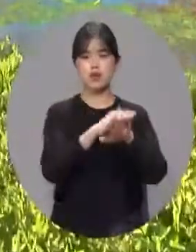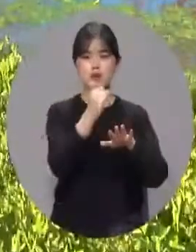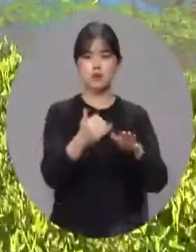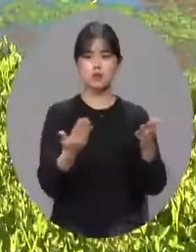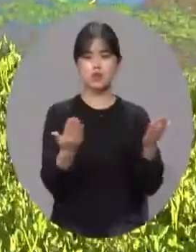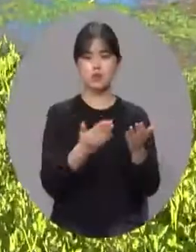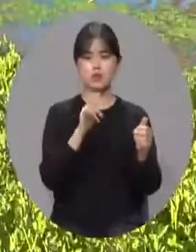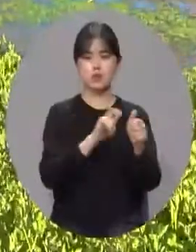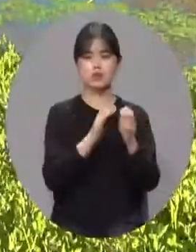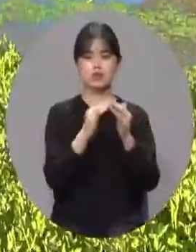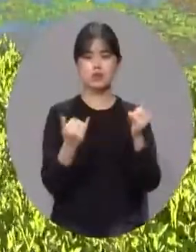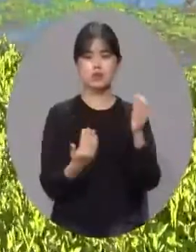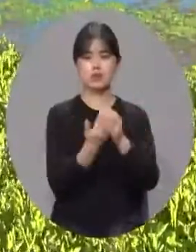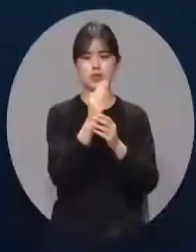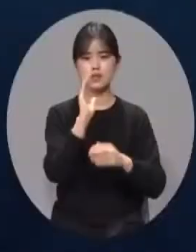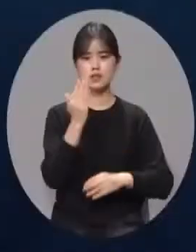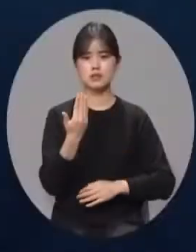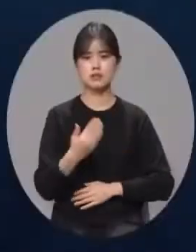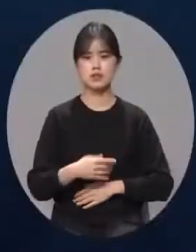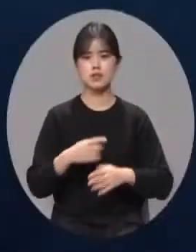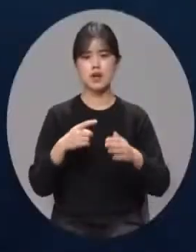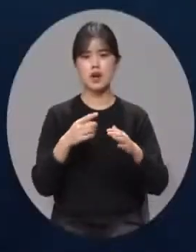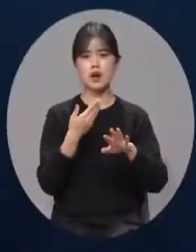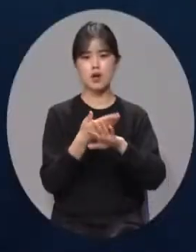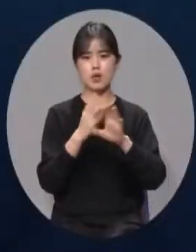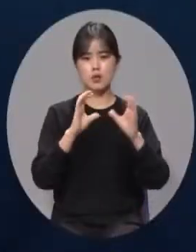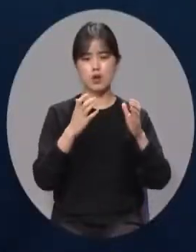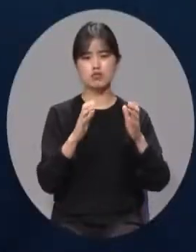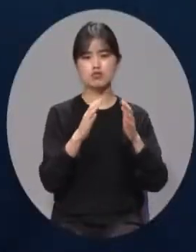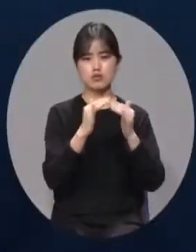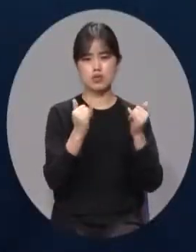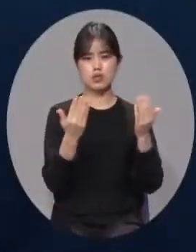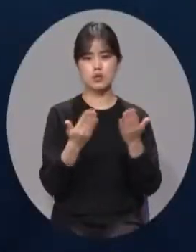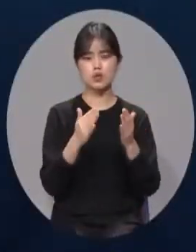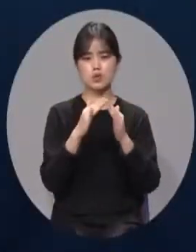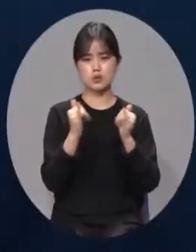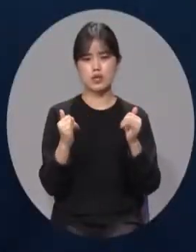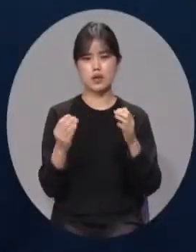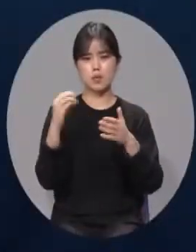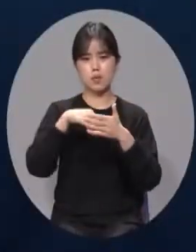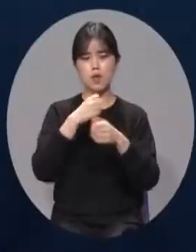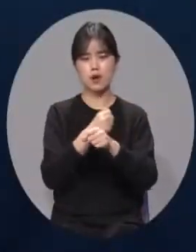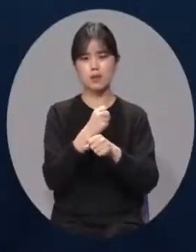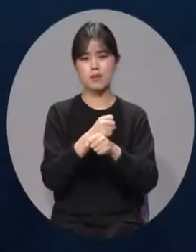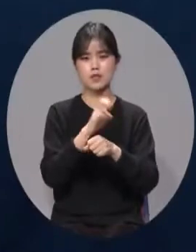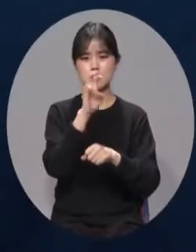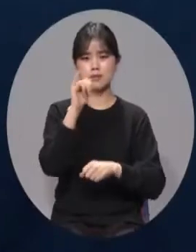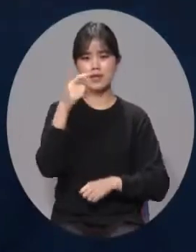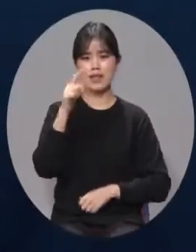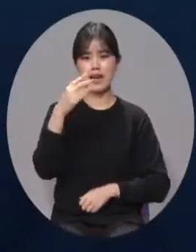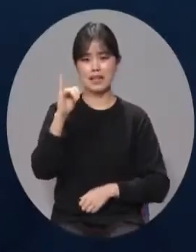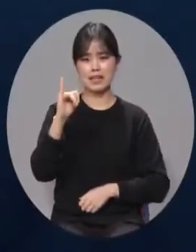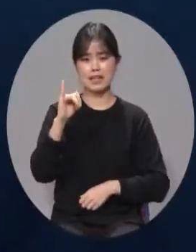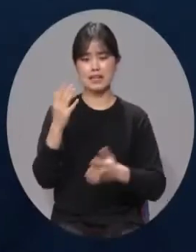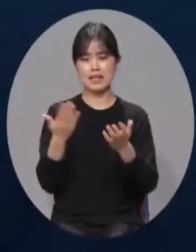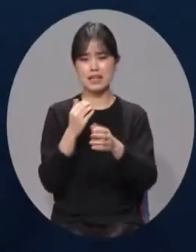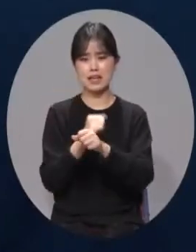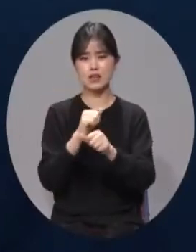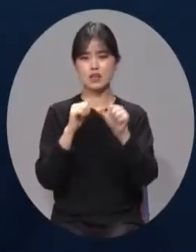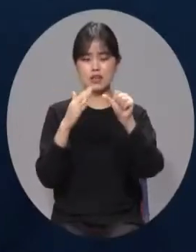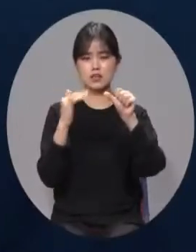농작업 확진자도 발생했습니다. 외국인 노동자를 포함해 미나리꽝 작업을 하던 5명이